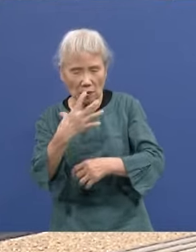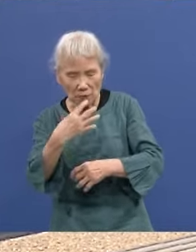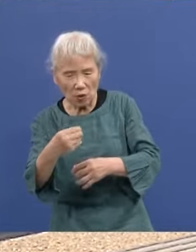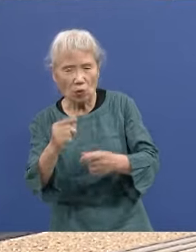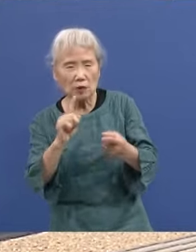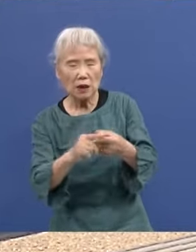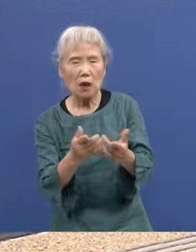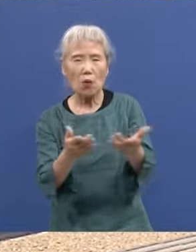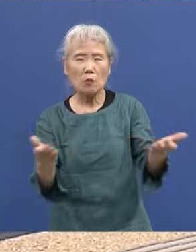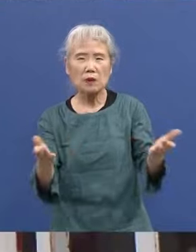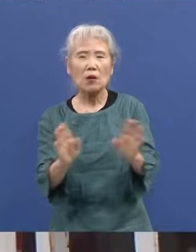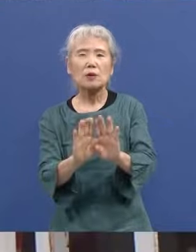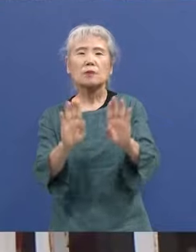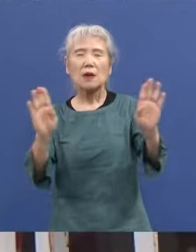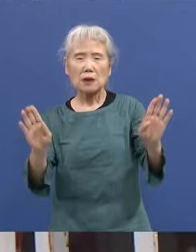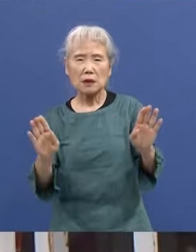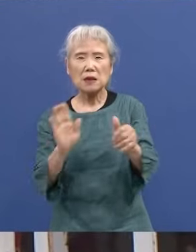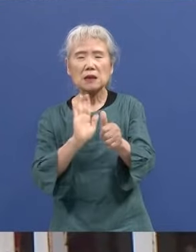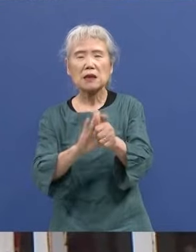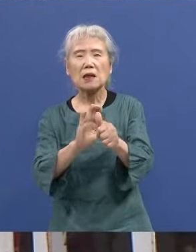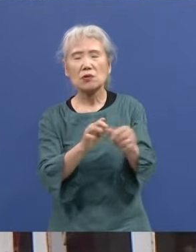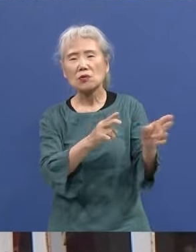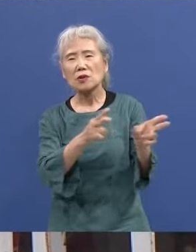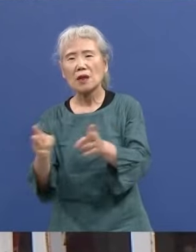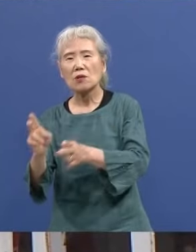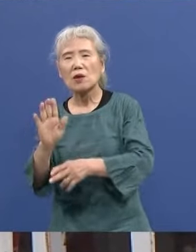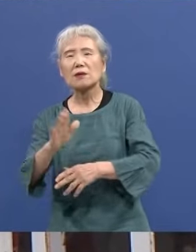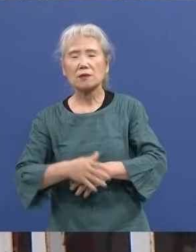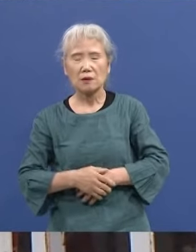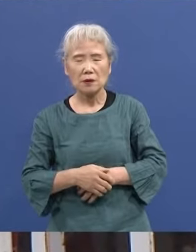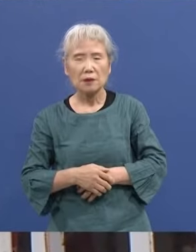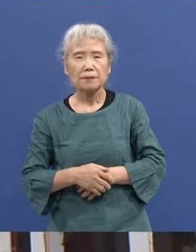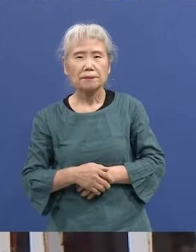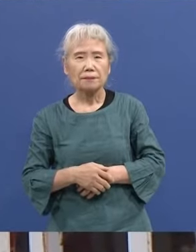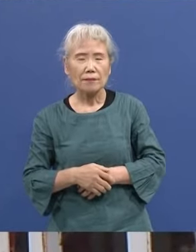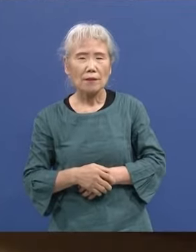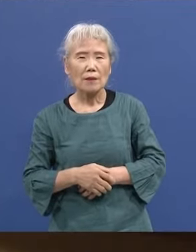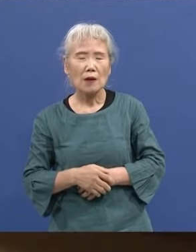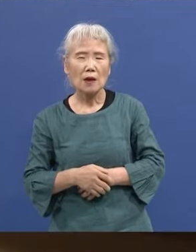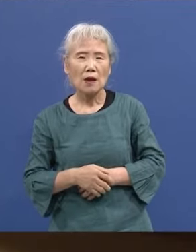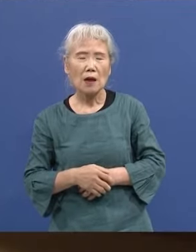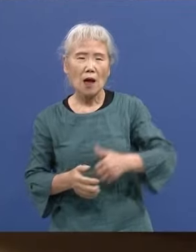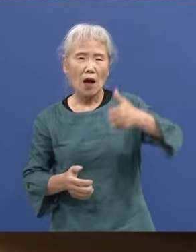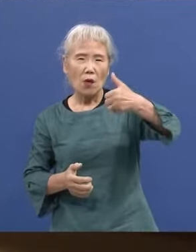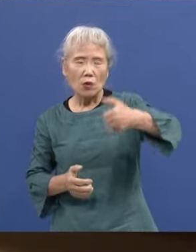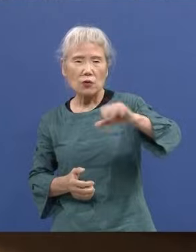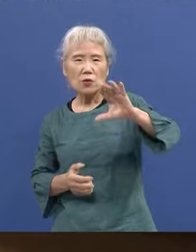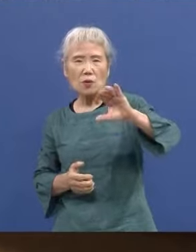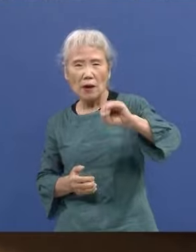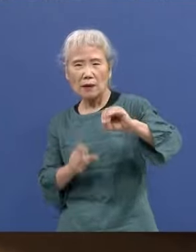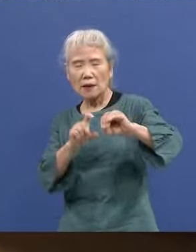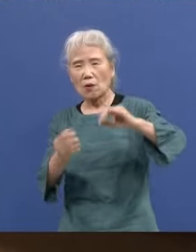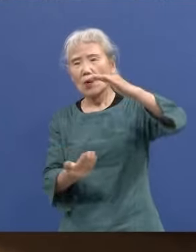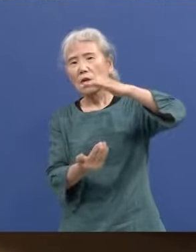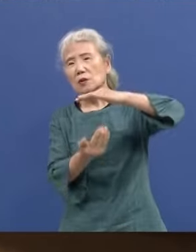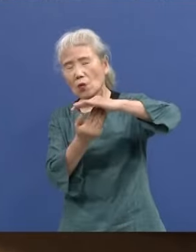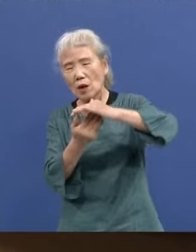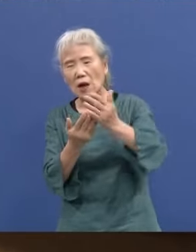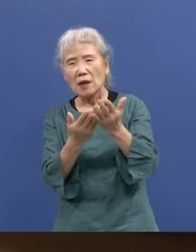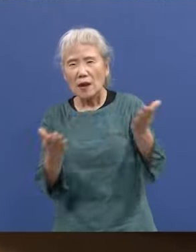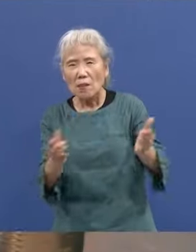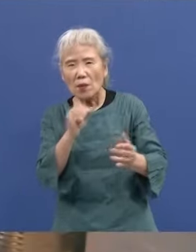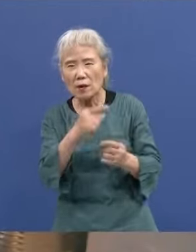なお店の出店に支援する制度でございます。具体的には50万円を上限とした店舗改